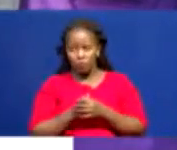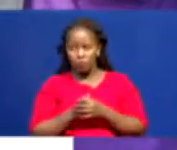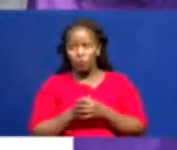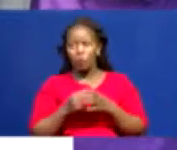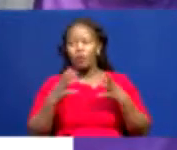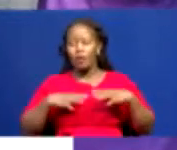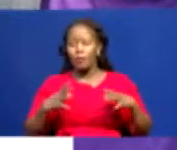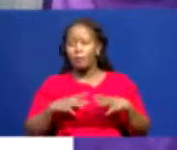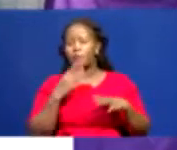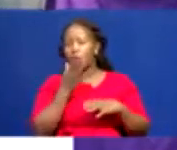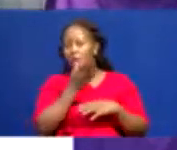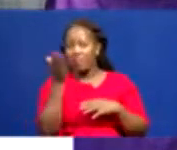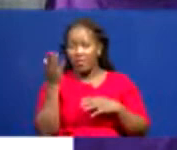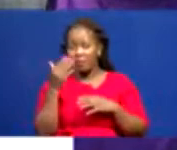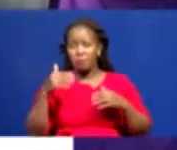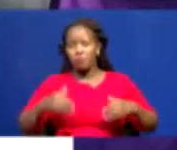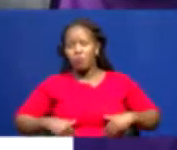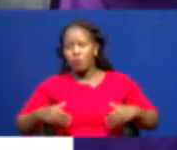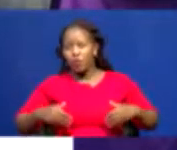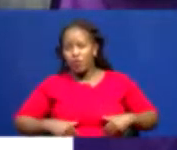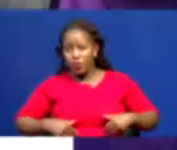ambao kwamba ni wananchi vijana,